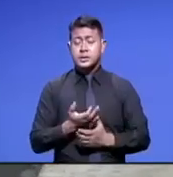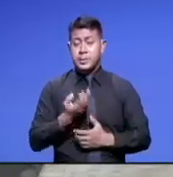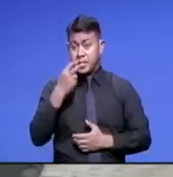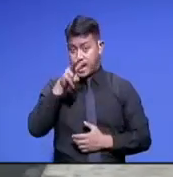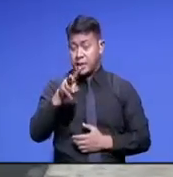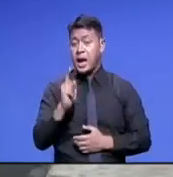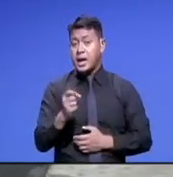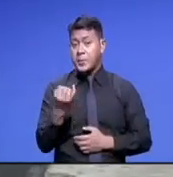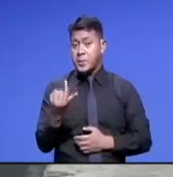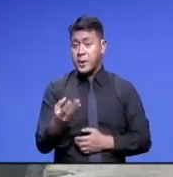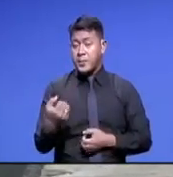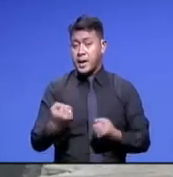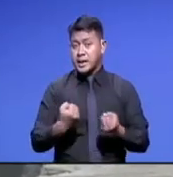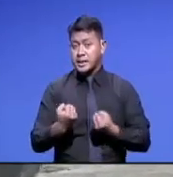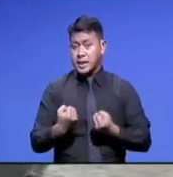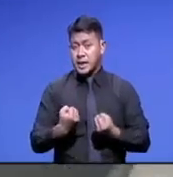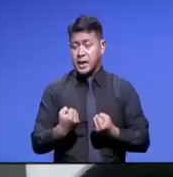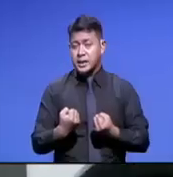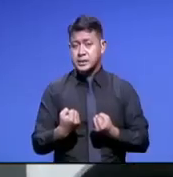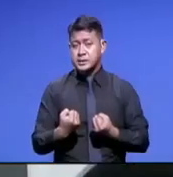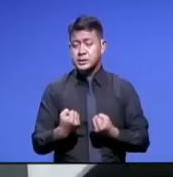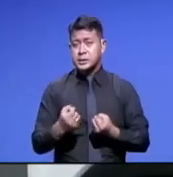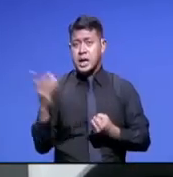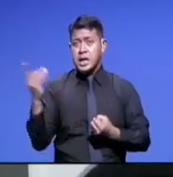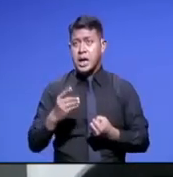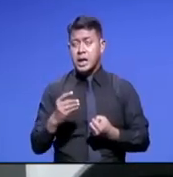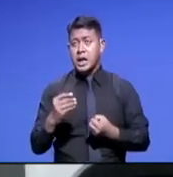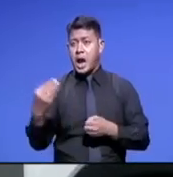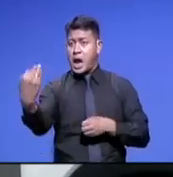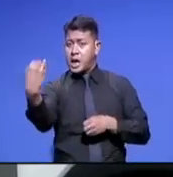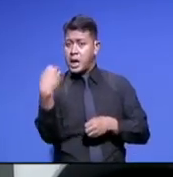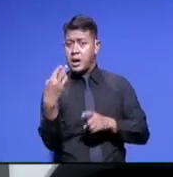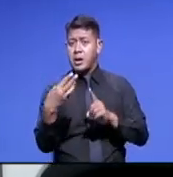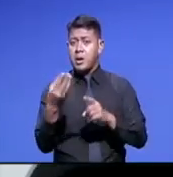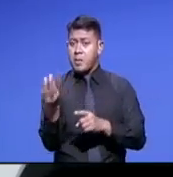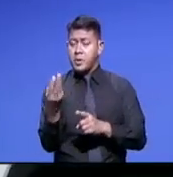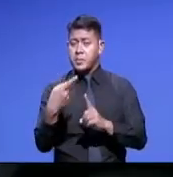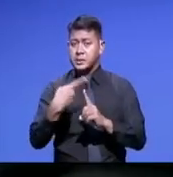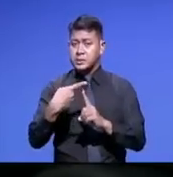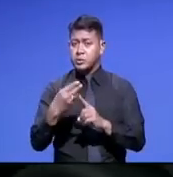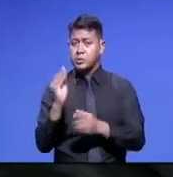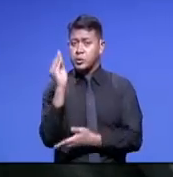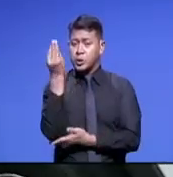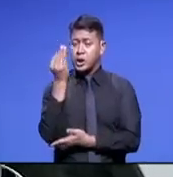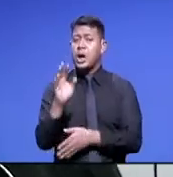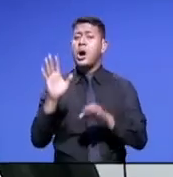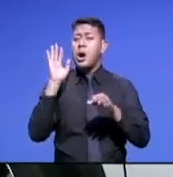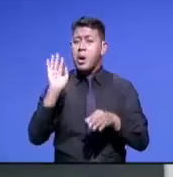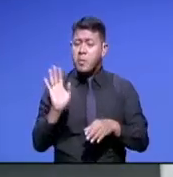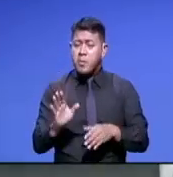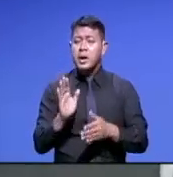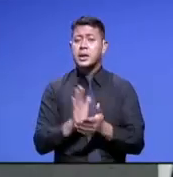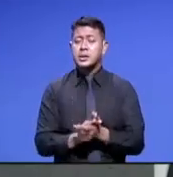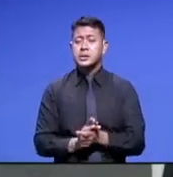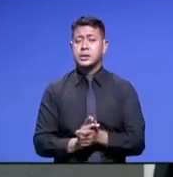beberapa kendaraan dari tidak hanya titik ini, misalkan dari arah Brebes Timur menuju arah Jakarta, ternyata ini masih banyak kendaraan pribadi yang